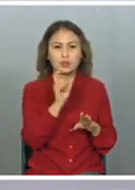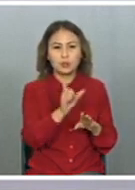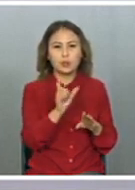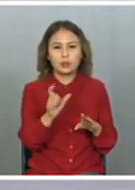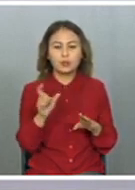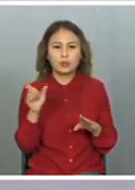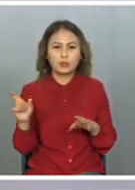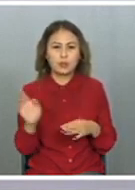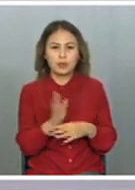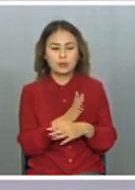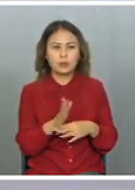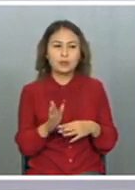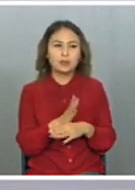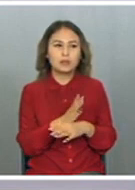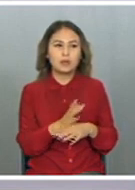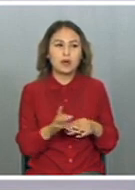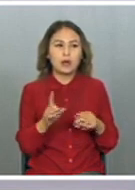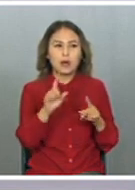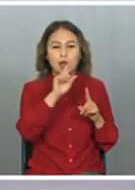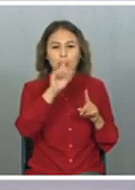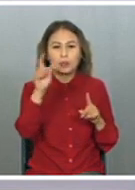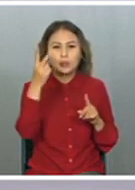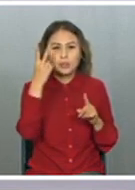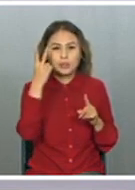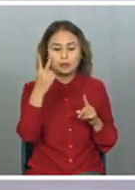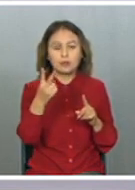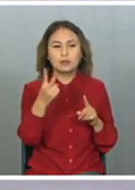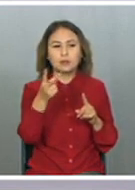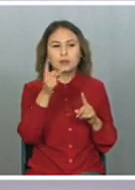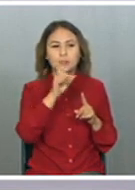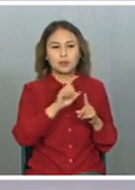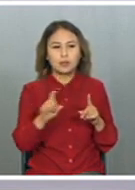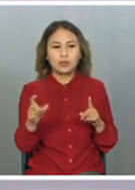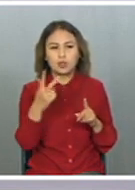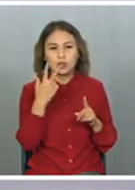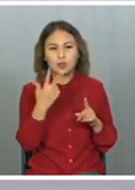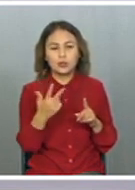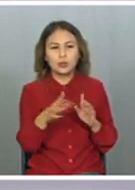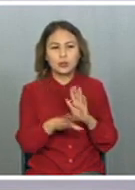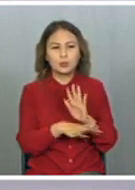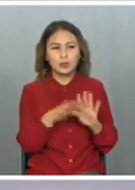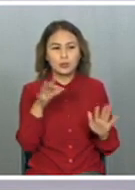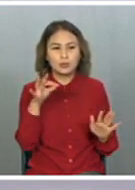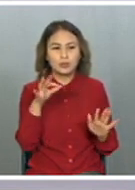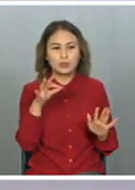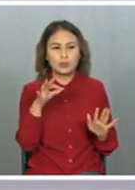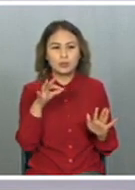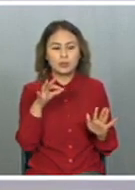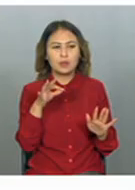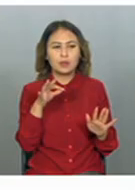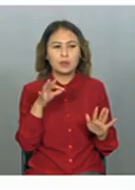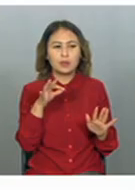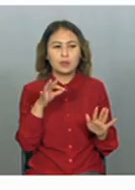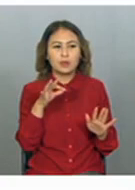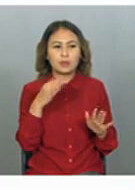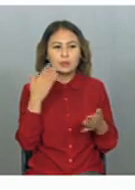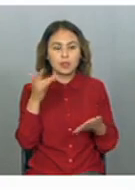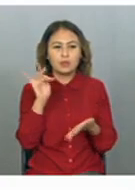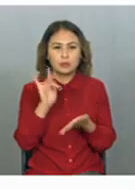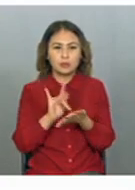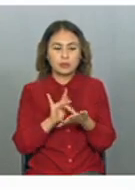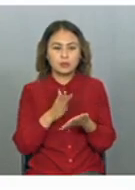alamız. Jäne alımında 2 tur goy. Osı 3 bölüktün 2'ün alamız. Demek mına nükte